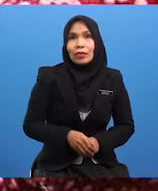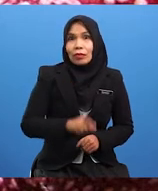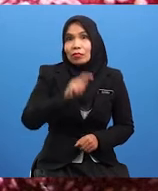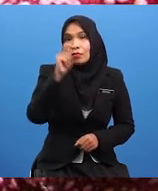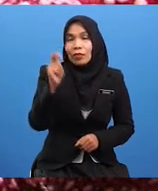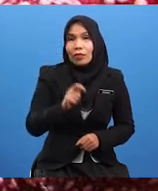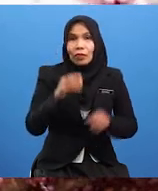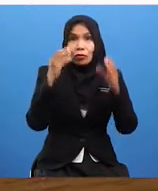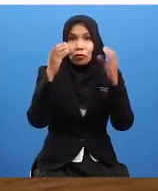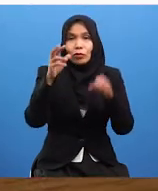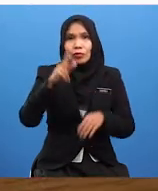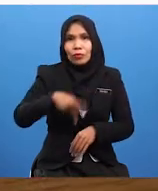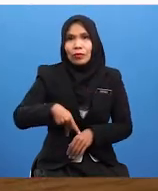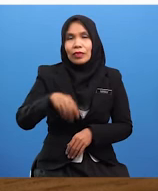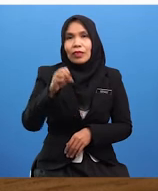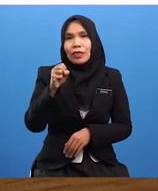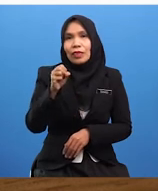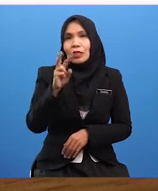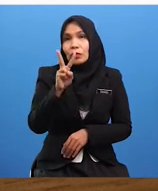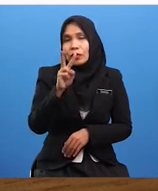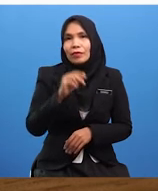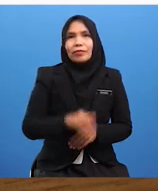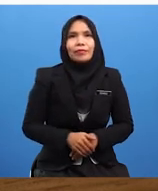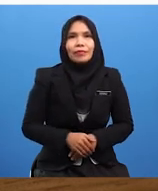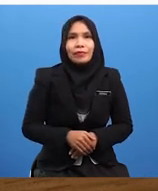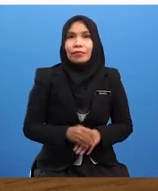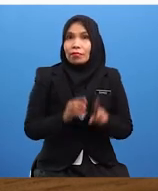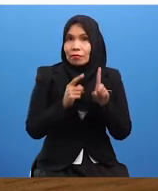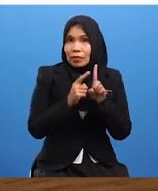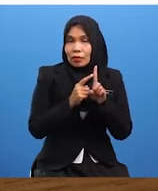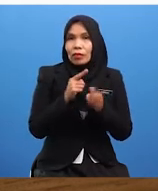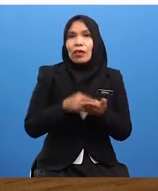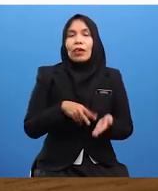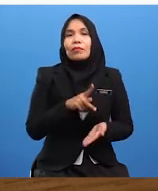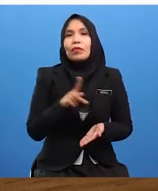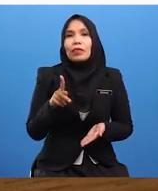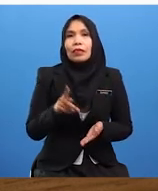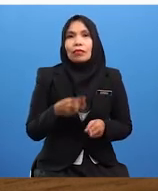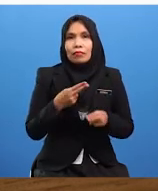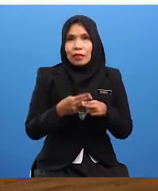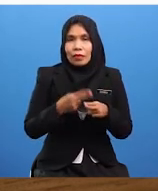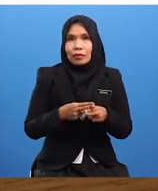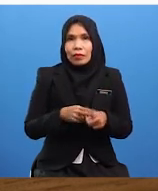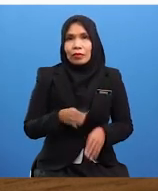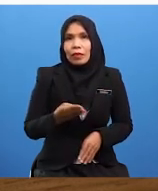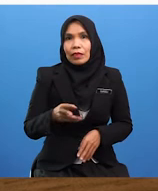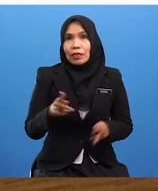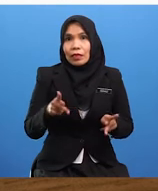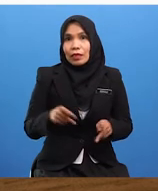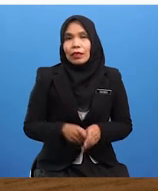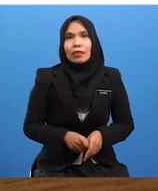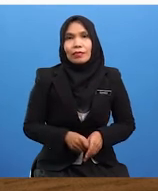tepat. Satu, apakah nama bagi kaedah